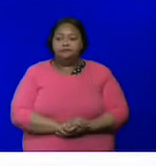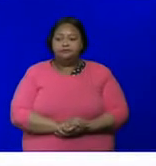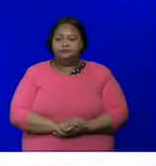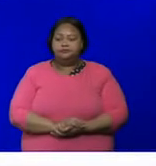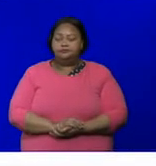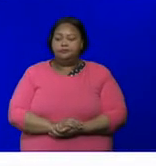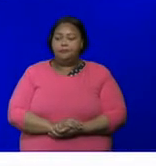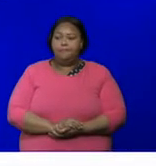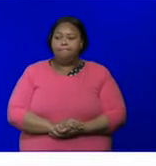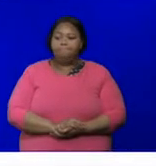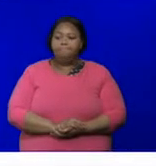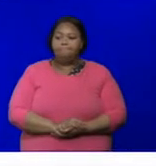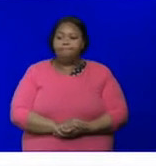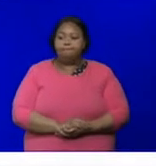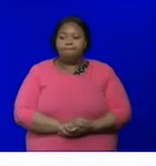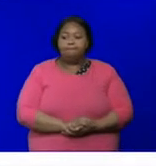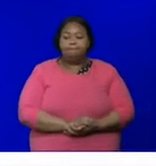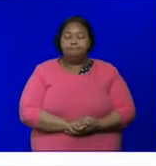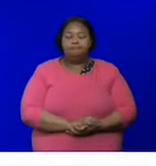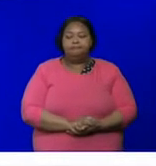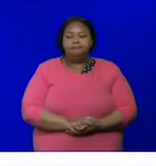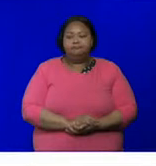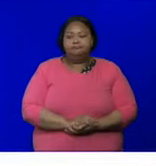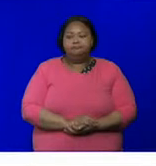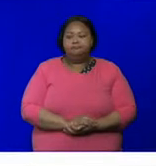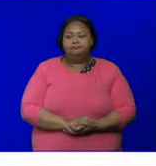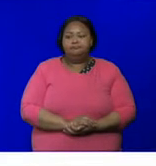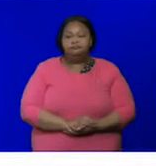chamuka ka-DW VOA na France